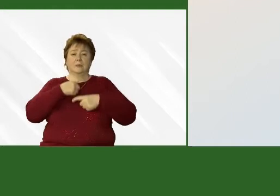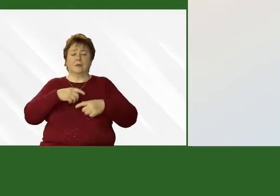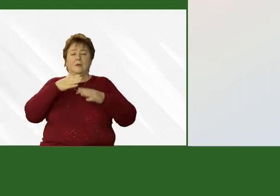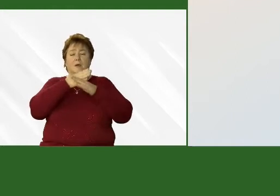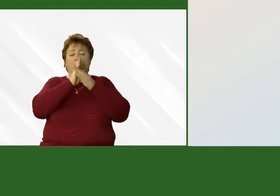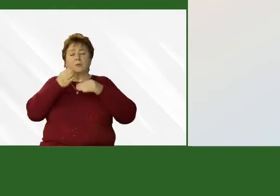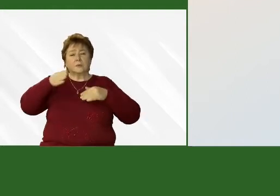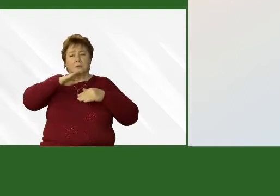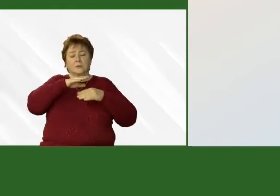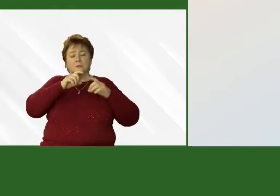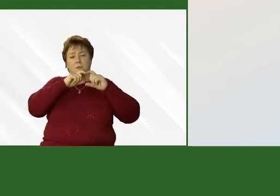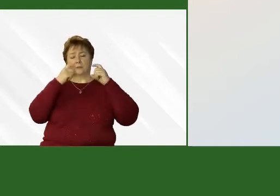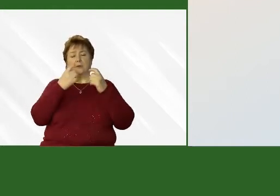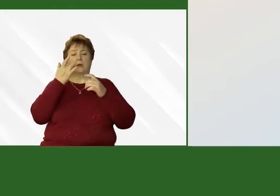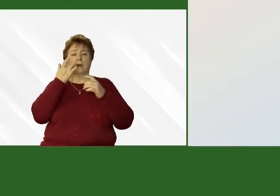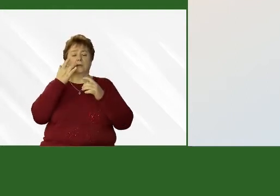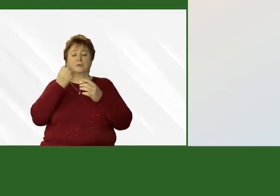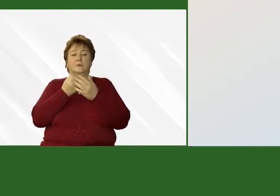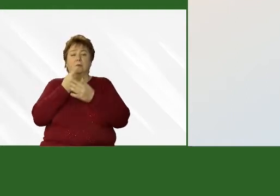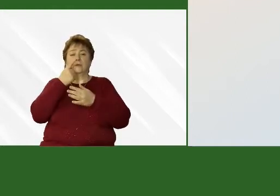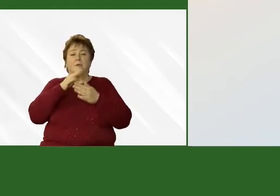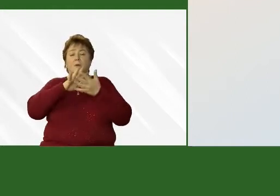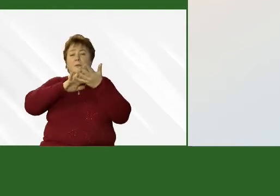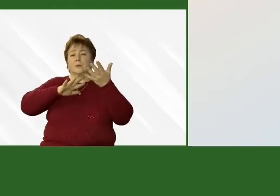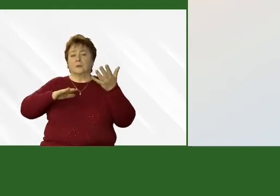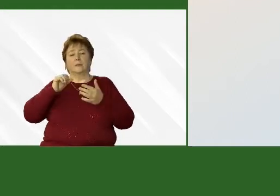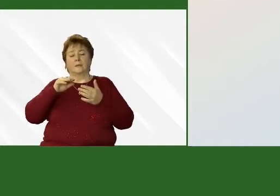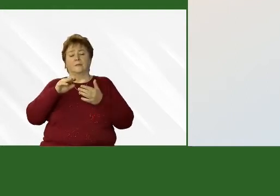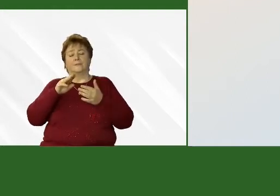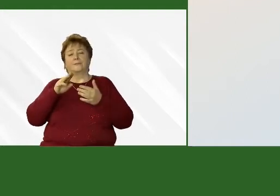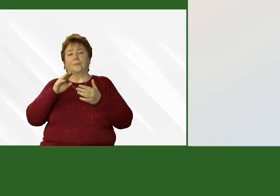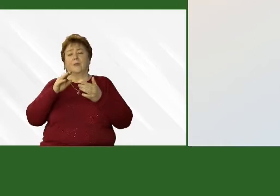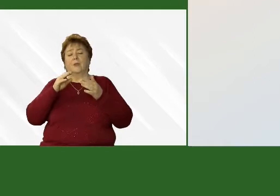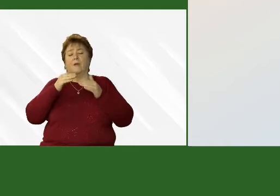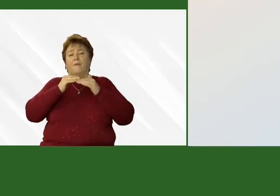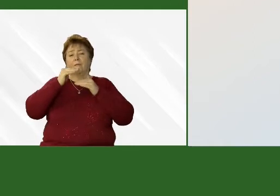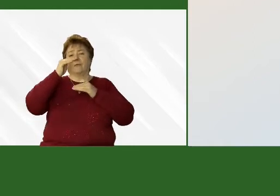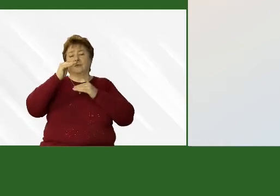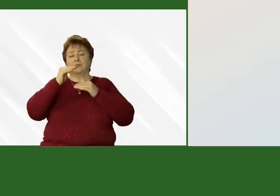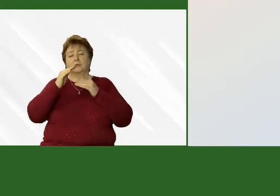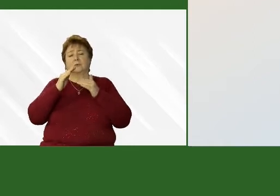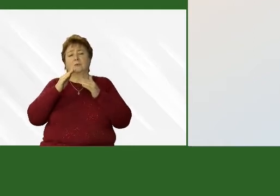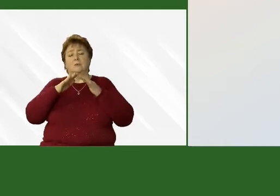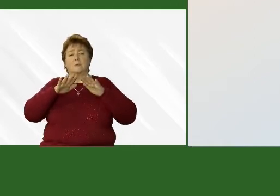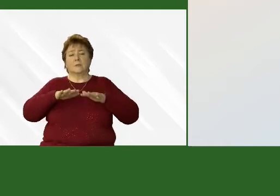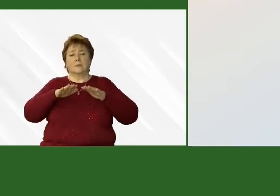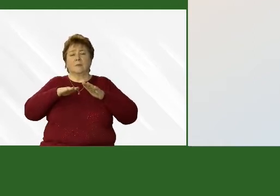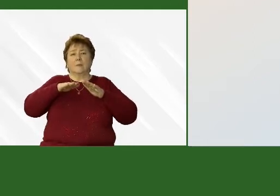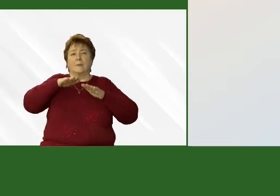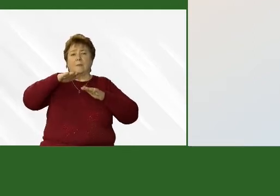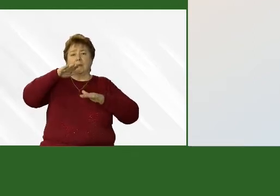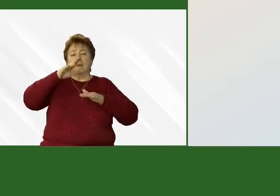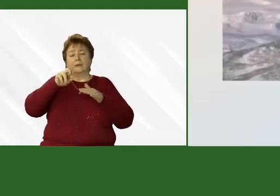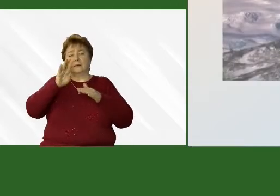горный складчатый пояс, который является продолжением Анд. Его вершины местами поднимаются